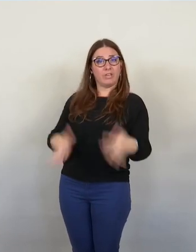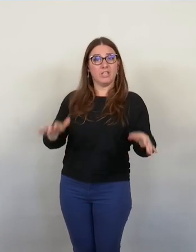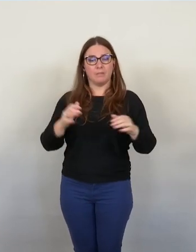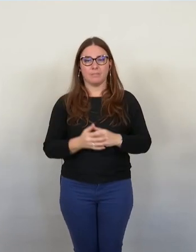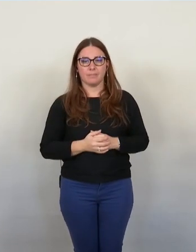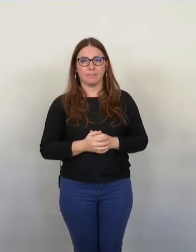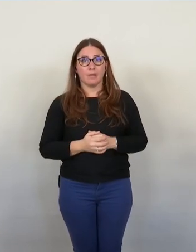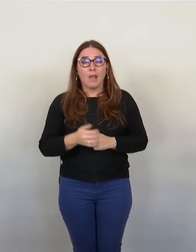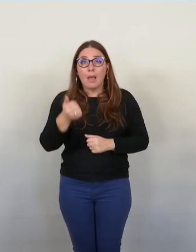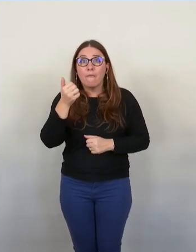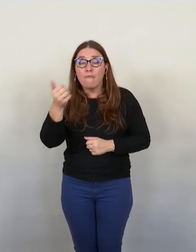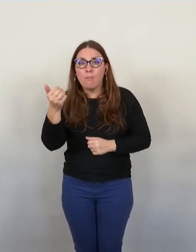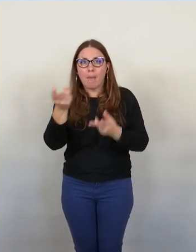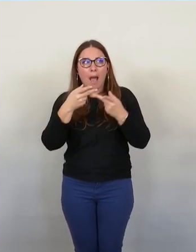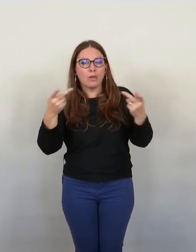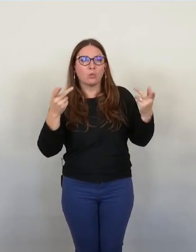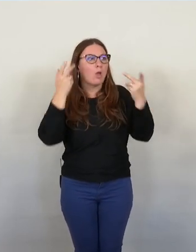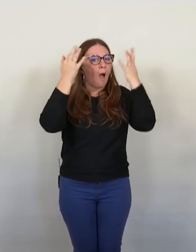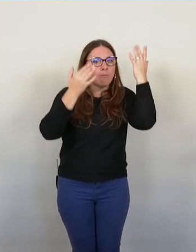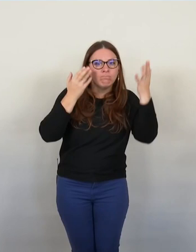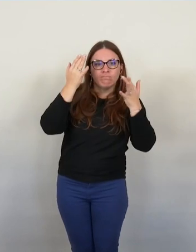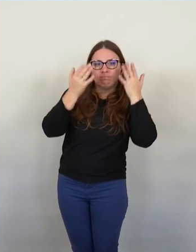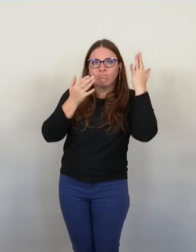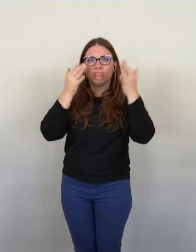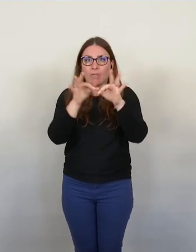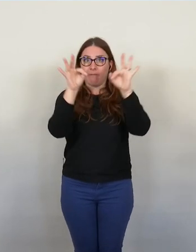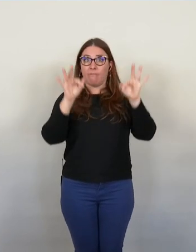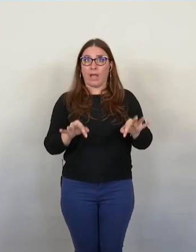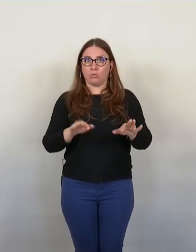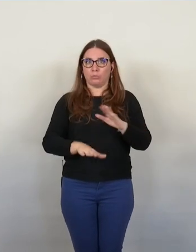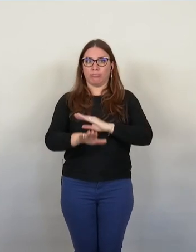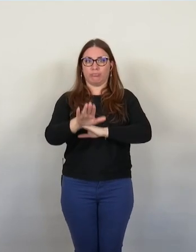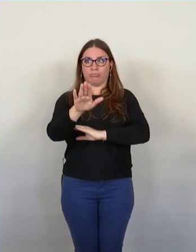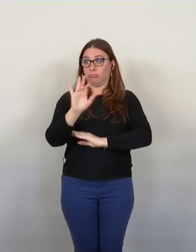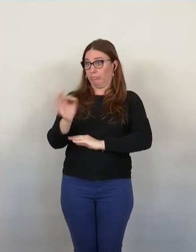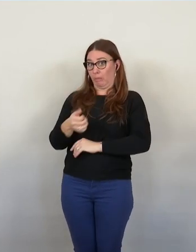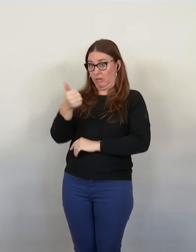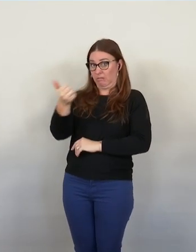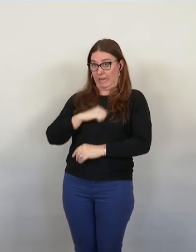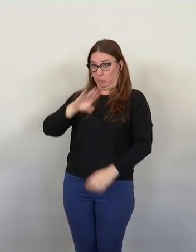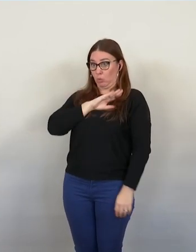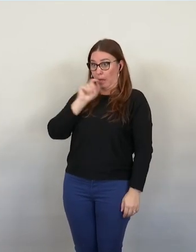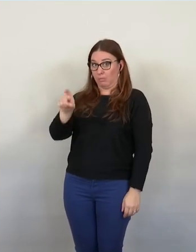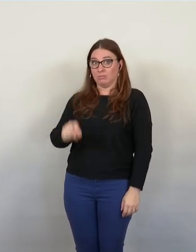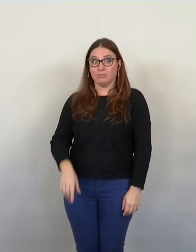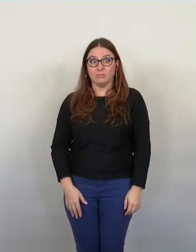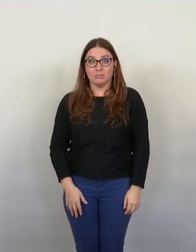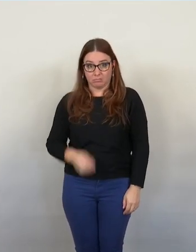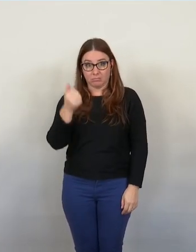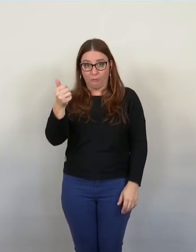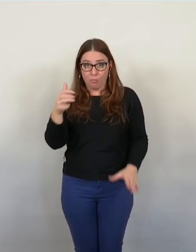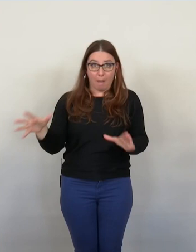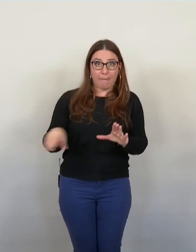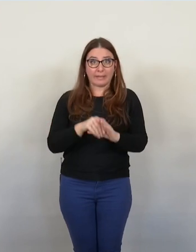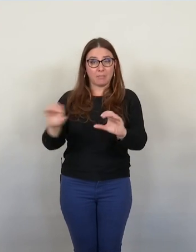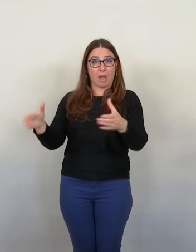que vous vous inquiétez sur le fait que les factures ne baissent pas oui vous en êtes aussi l'auteur et vous participez avec